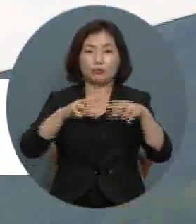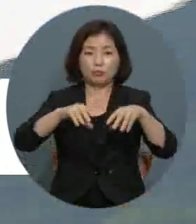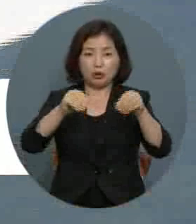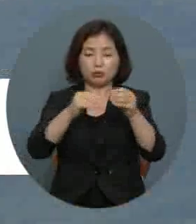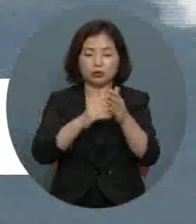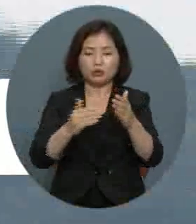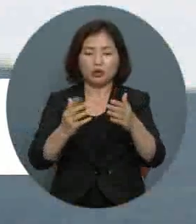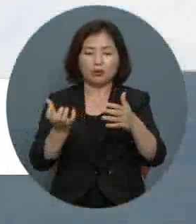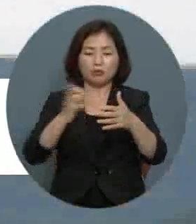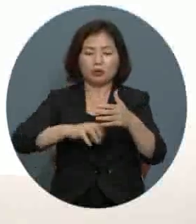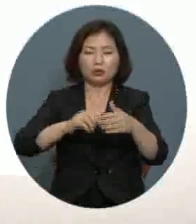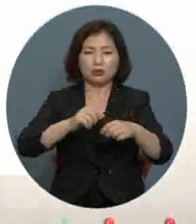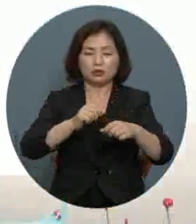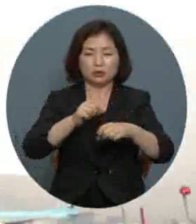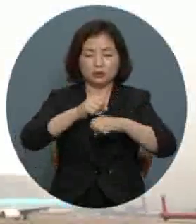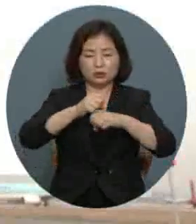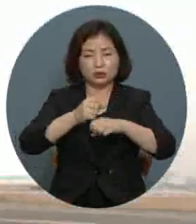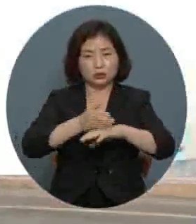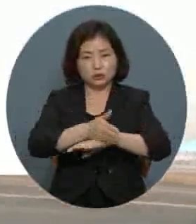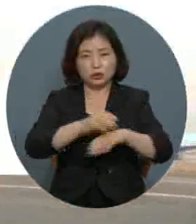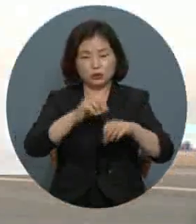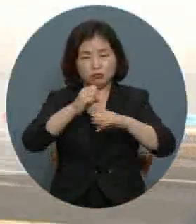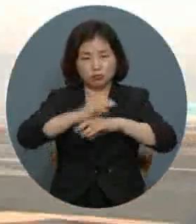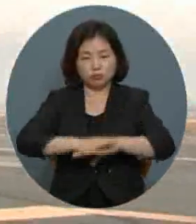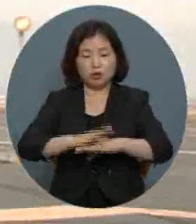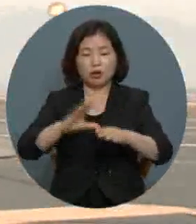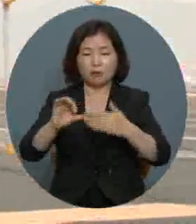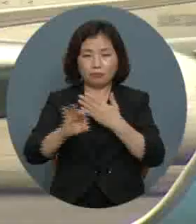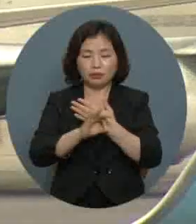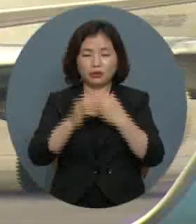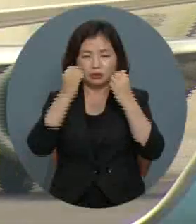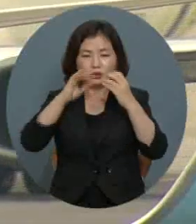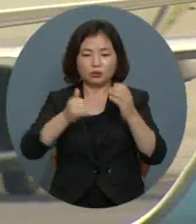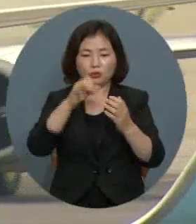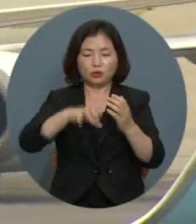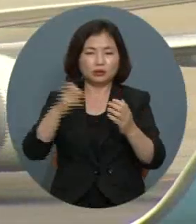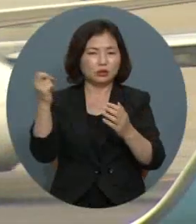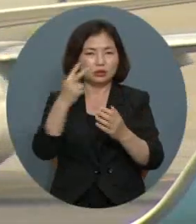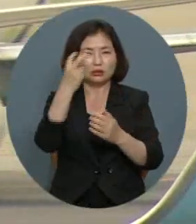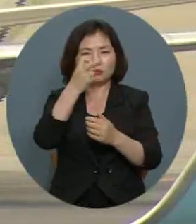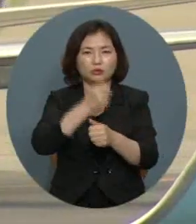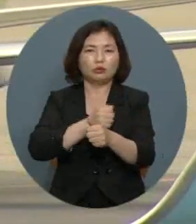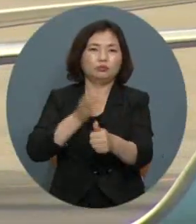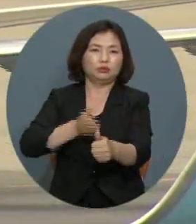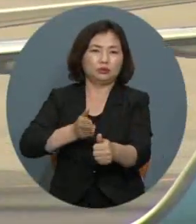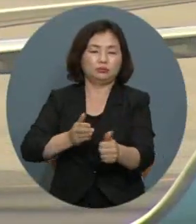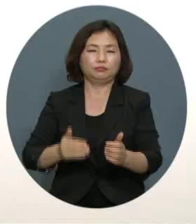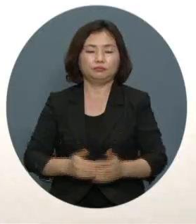편입이 지체 되거나 무산 별시 원점에서 신공항을 재검토하라 고 밝혔습니다